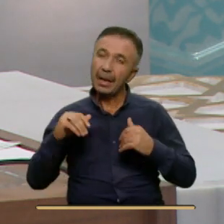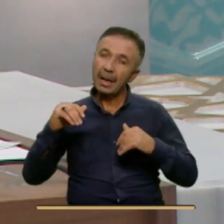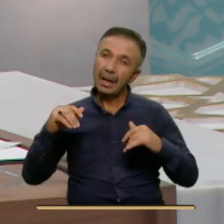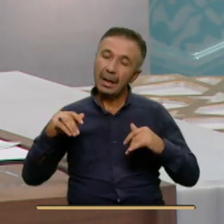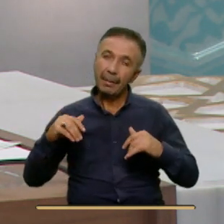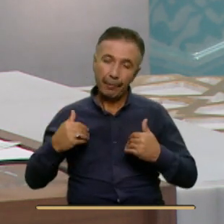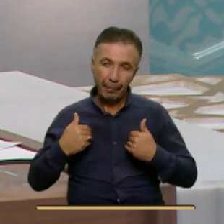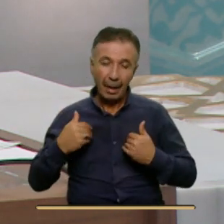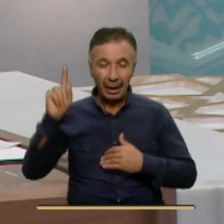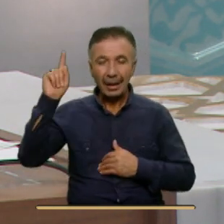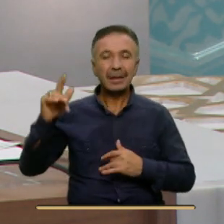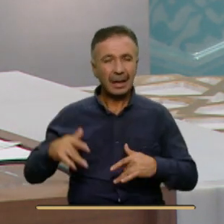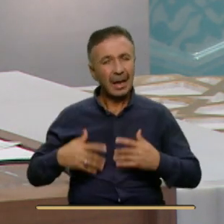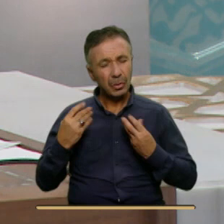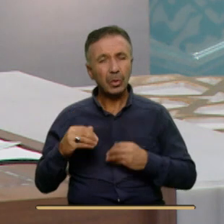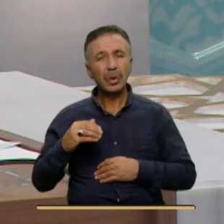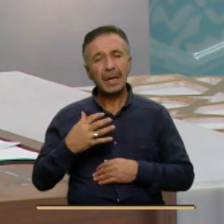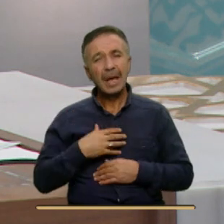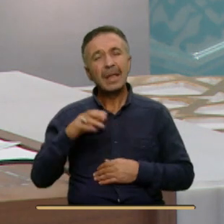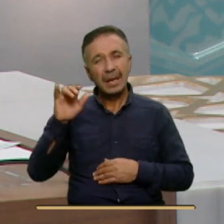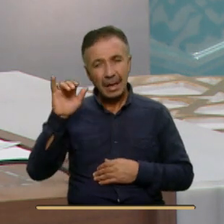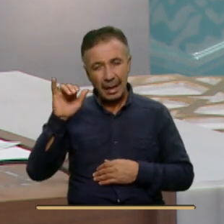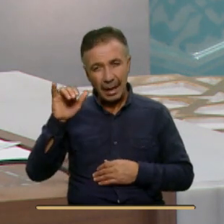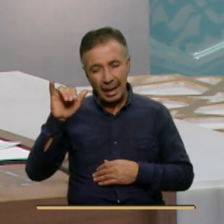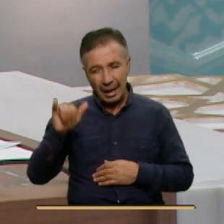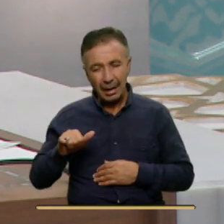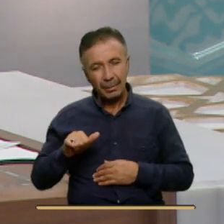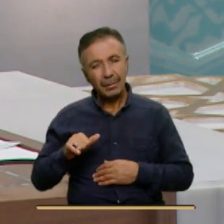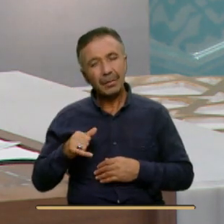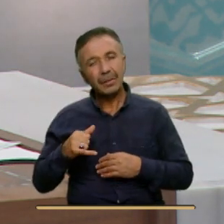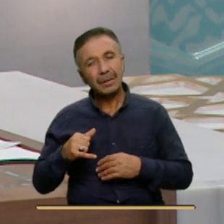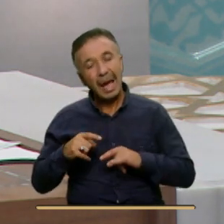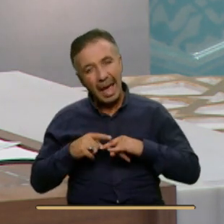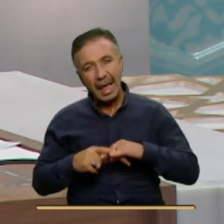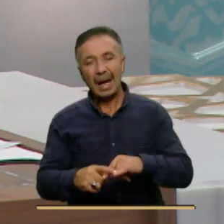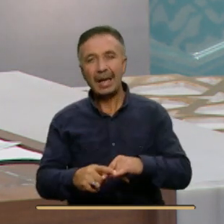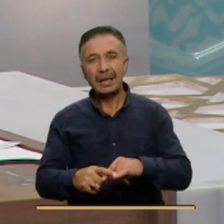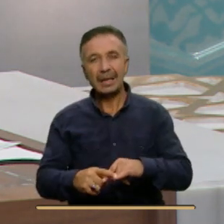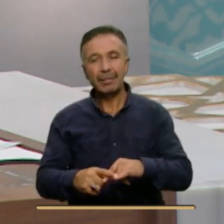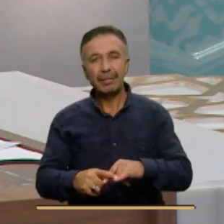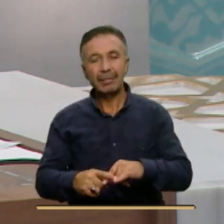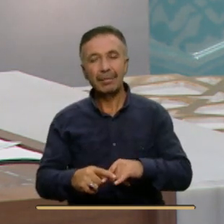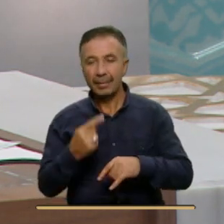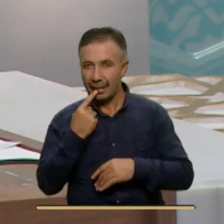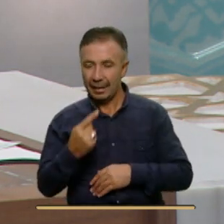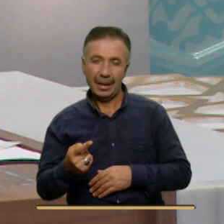ve kendi hakkımı da helal ettim, bağışladım diye buyurur kıymetli müminler.